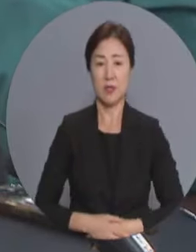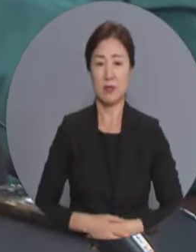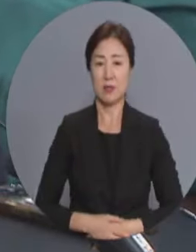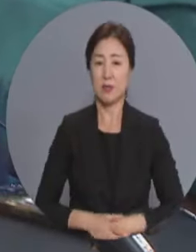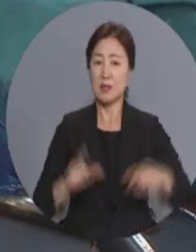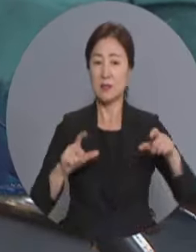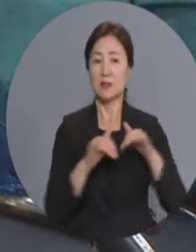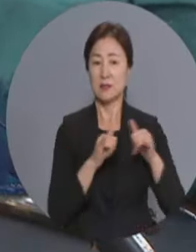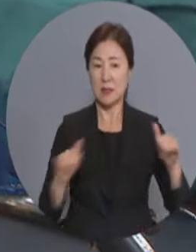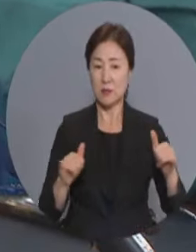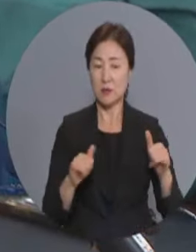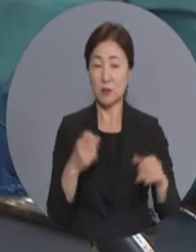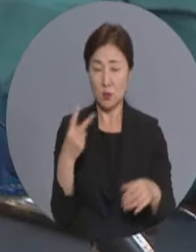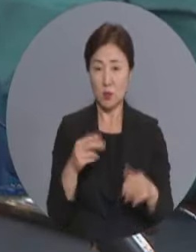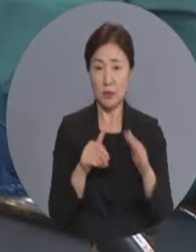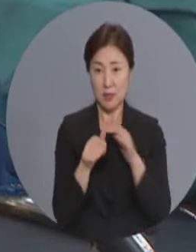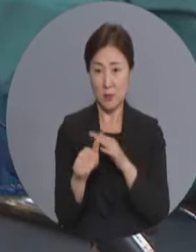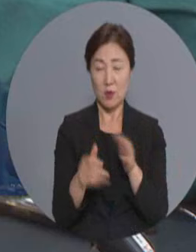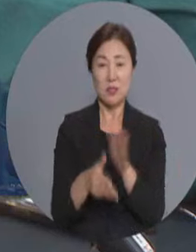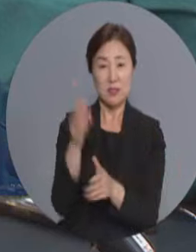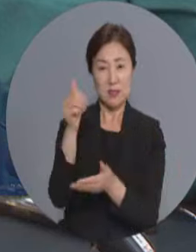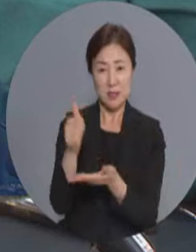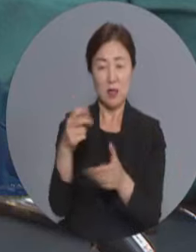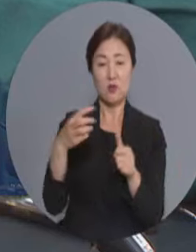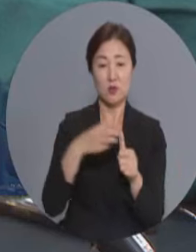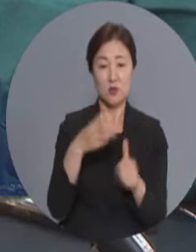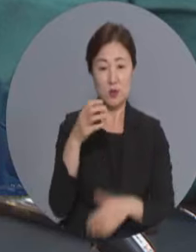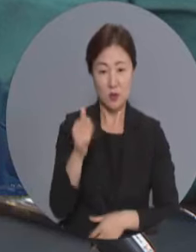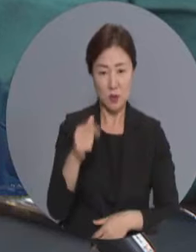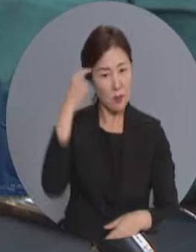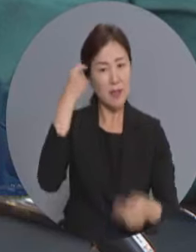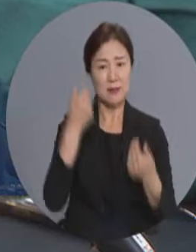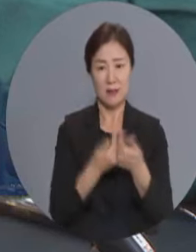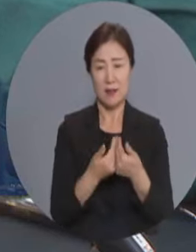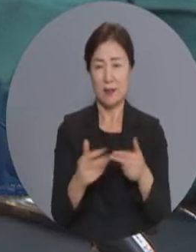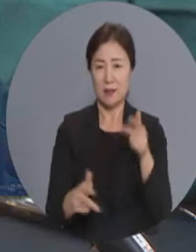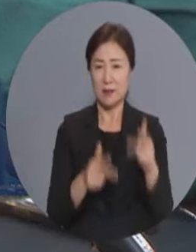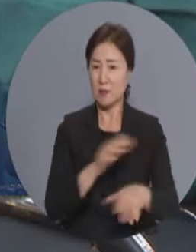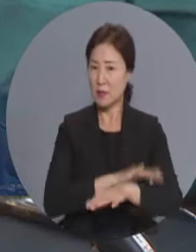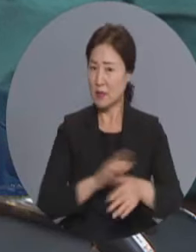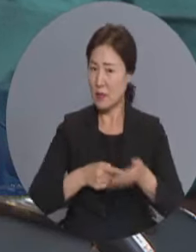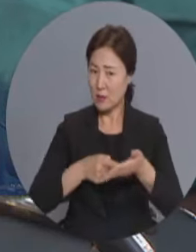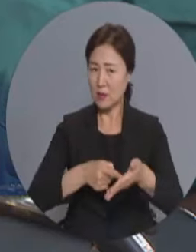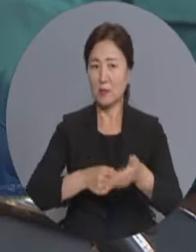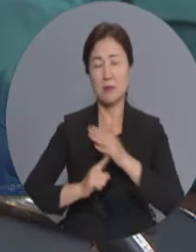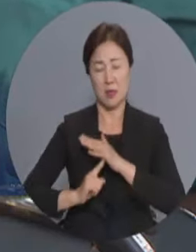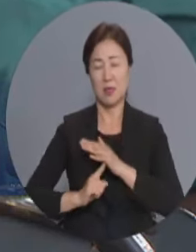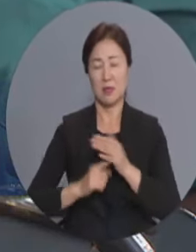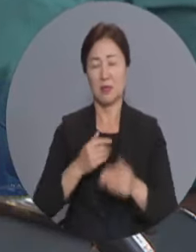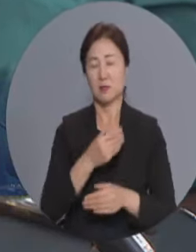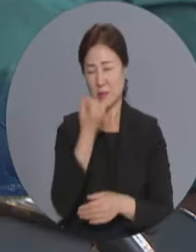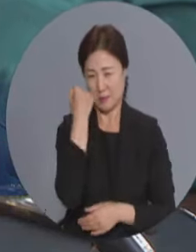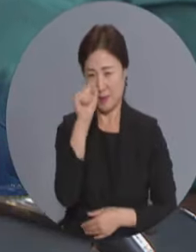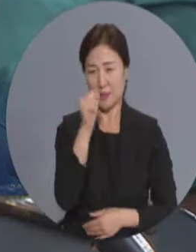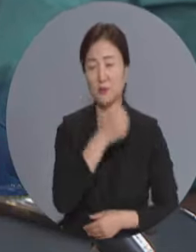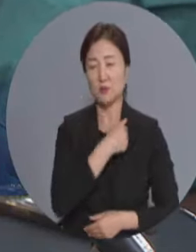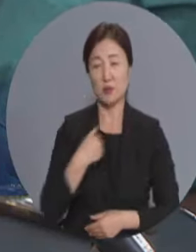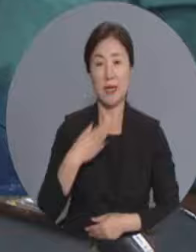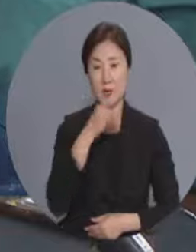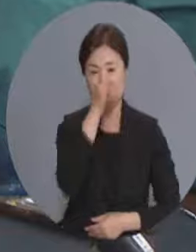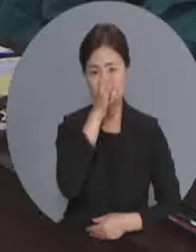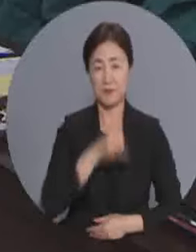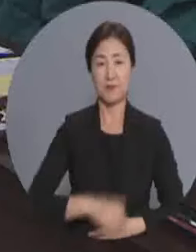주민들을 대표하시는 우리 시장 군수님들 반대하시는데 사업이 잘 되기가 어렵겠죠. 충분히 알고